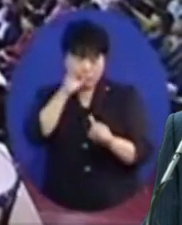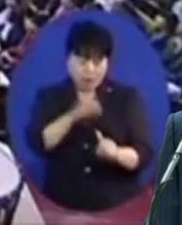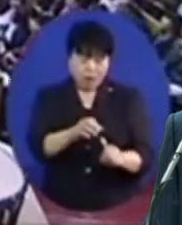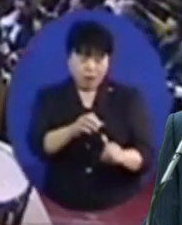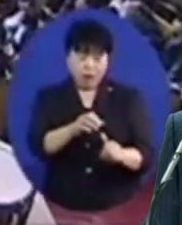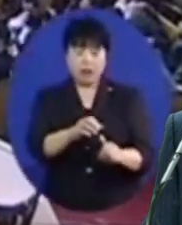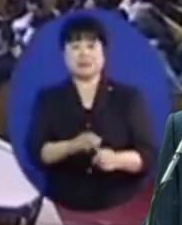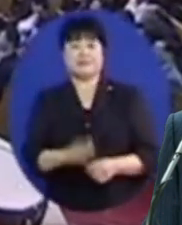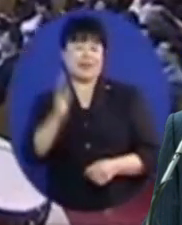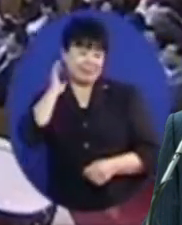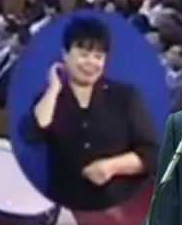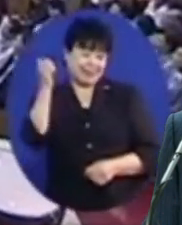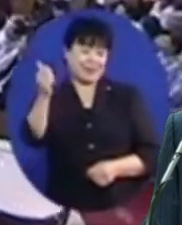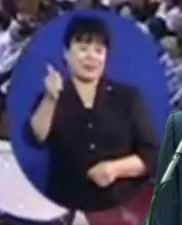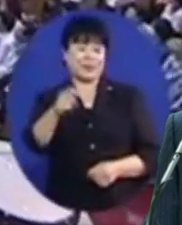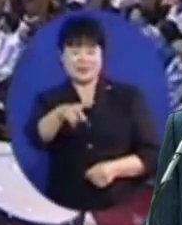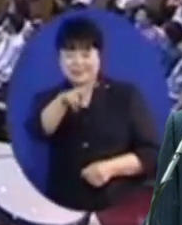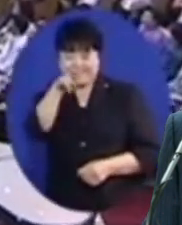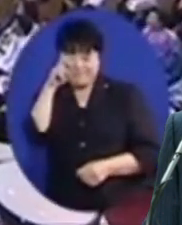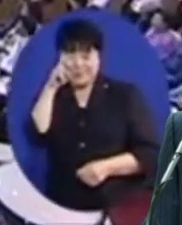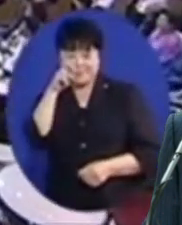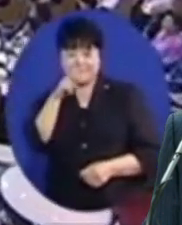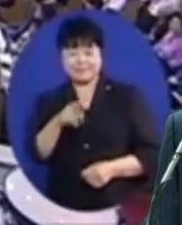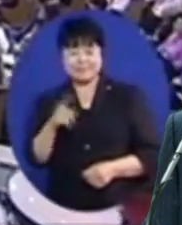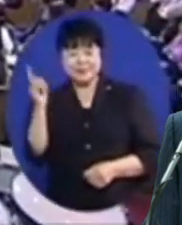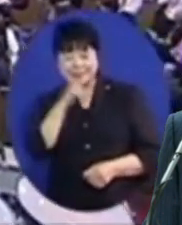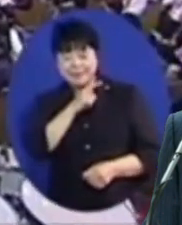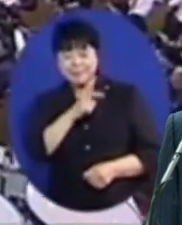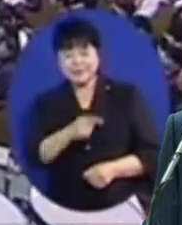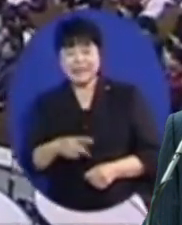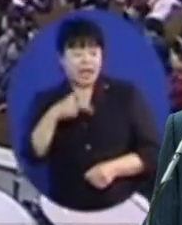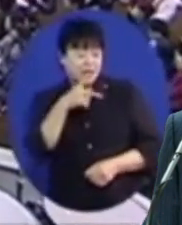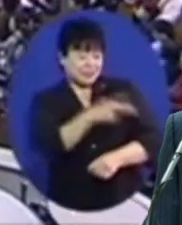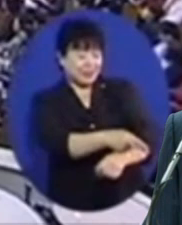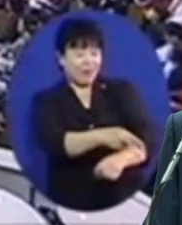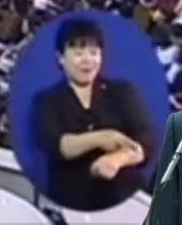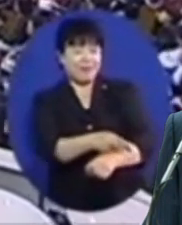남아프리카의 만연한 미움과 복수의 악순환을 끊고 용서와